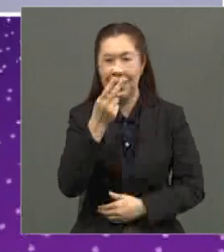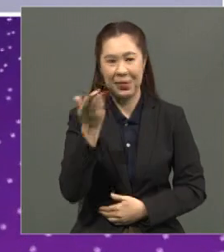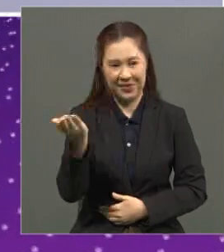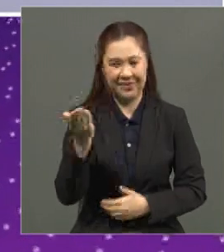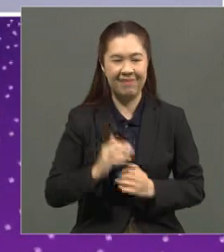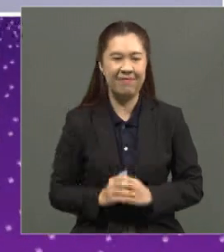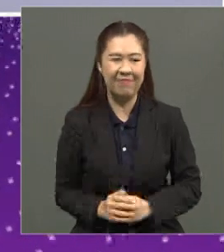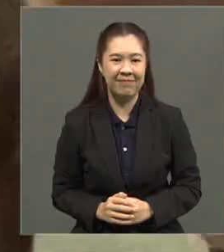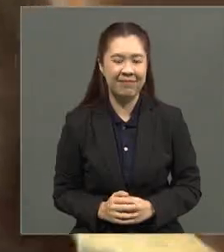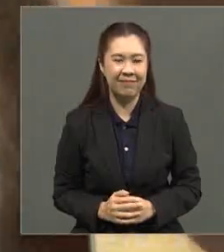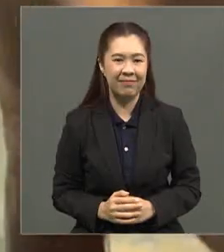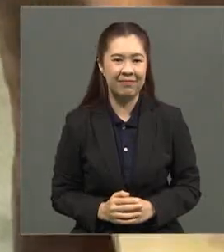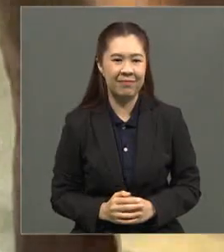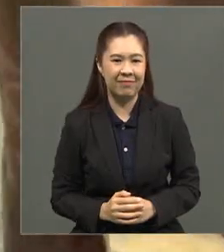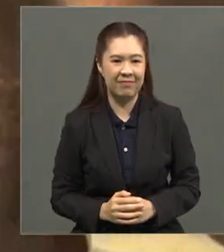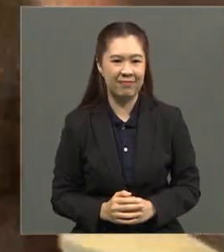กัน